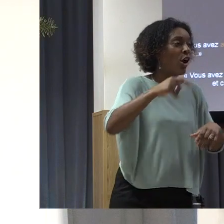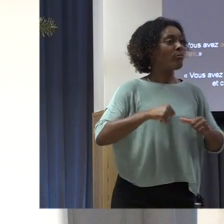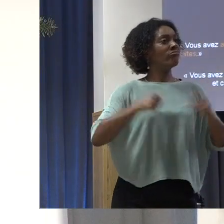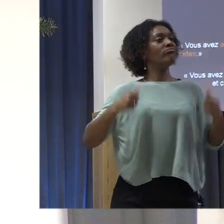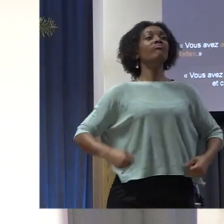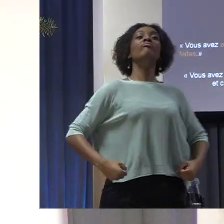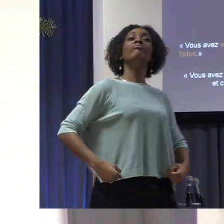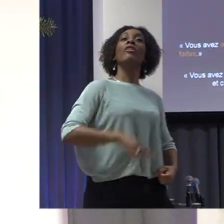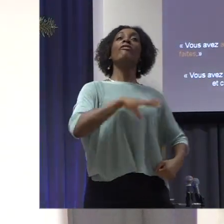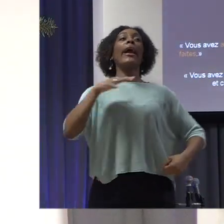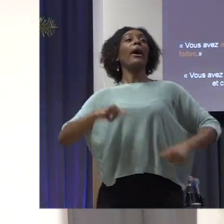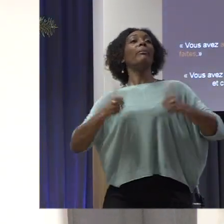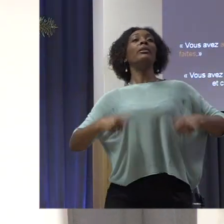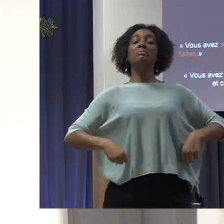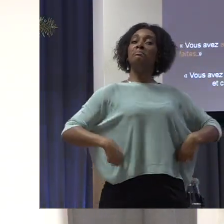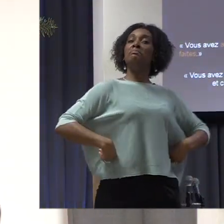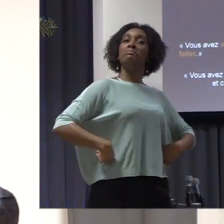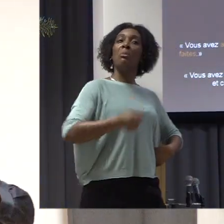torse. Se dire, mais